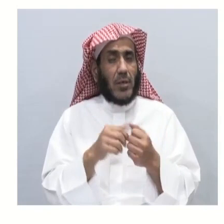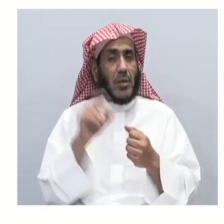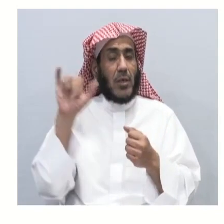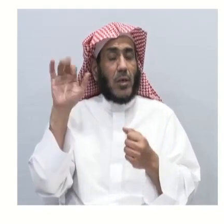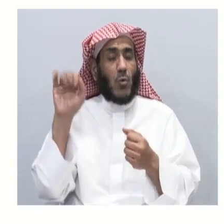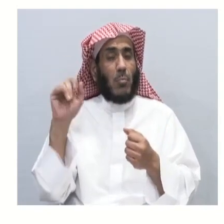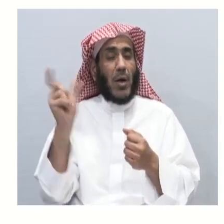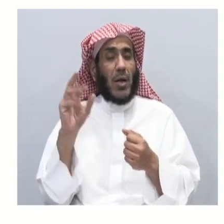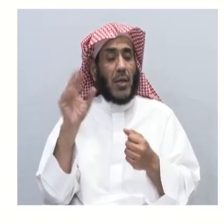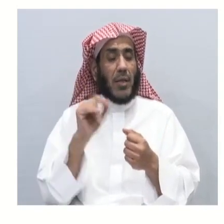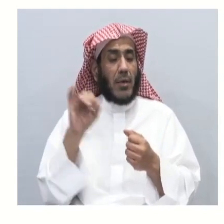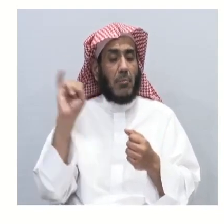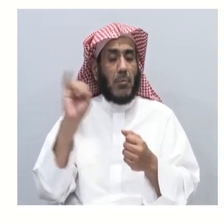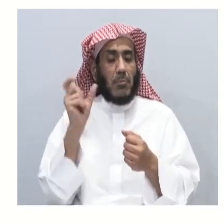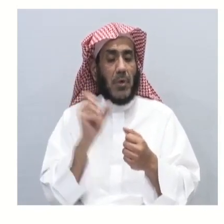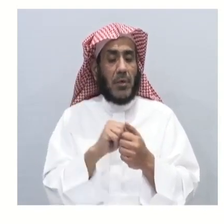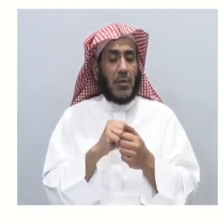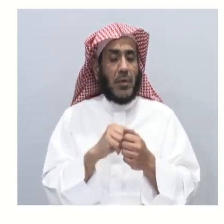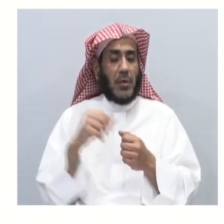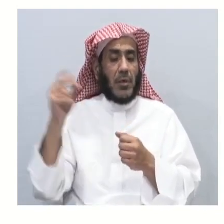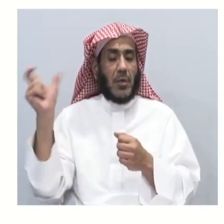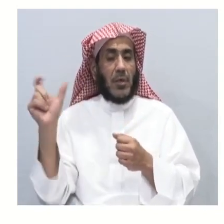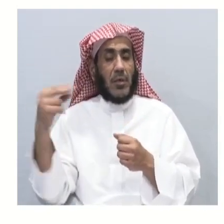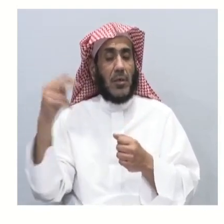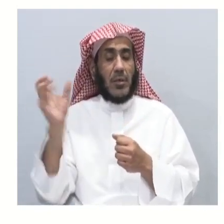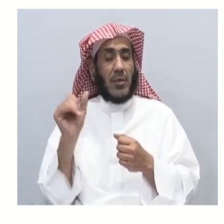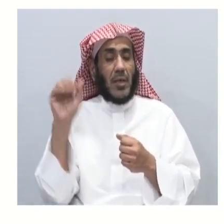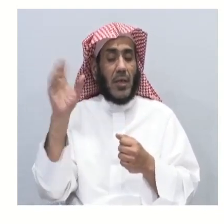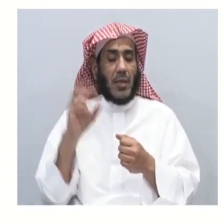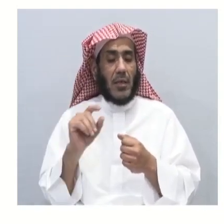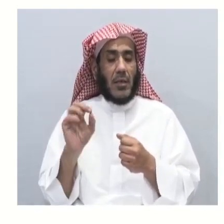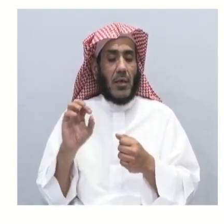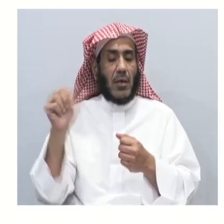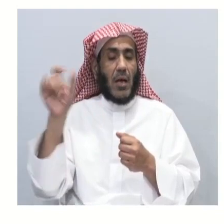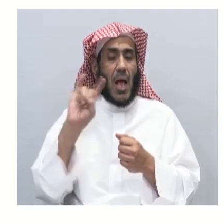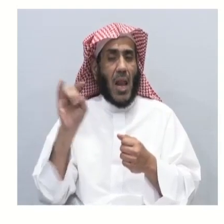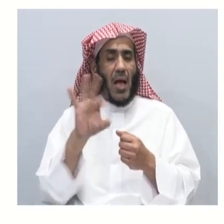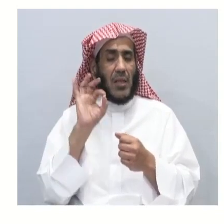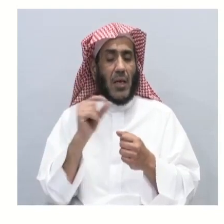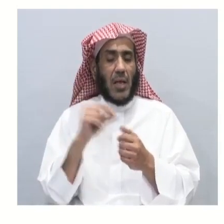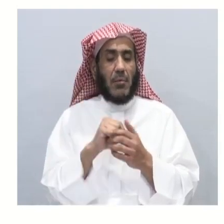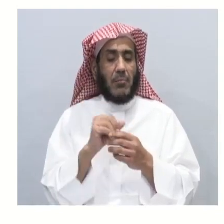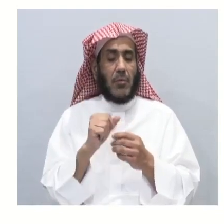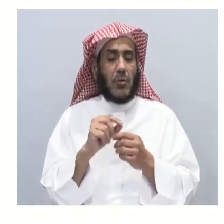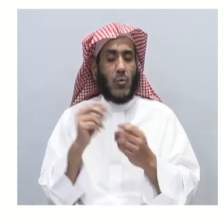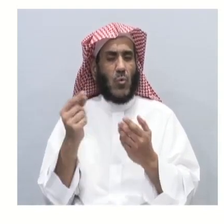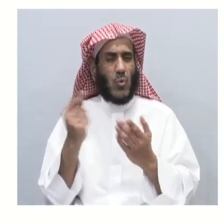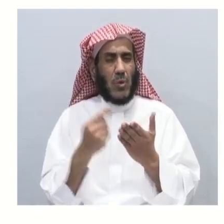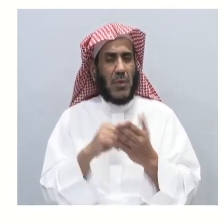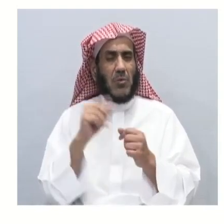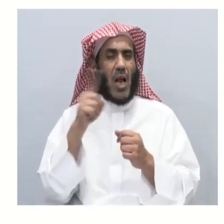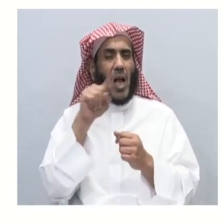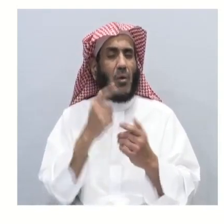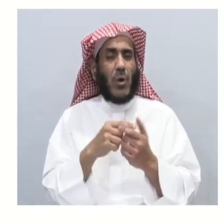يومئذ، ممن، عندئذ، ألا. أختار الكلمة التي كتبت بشكل خاطئ.